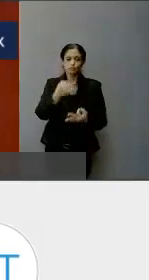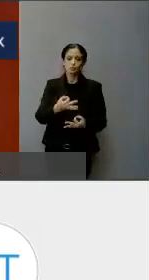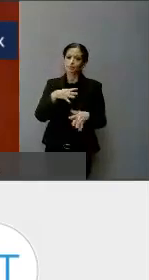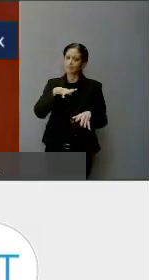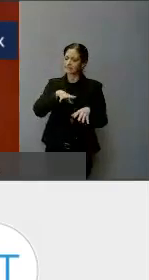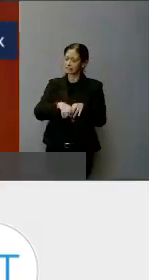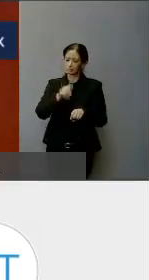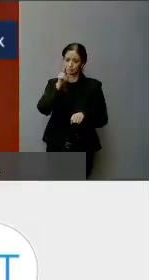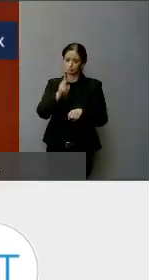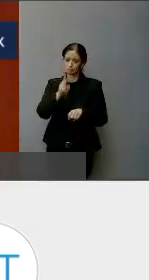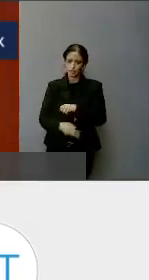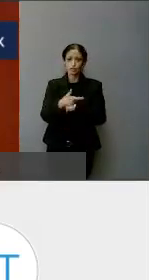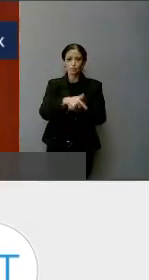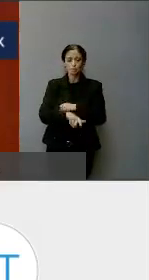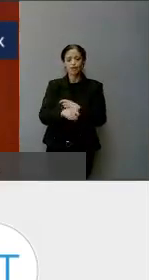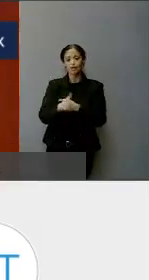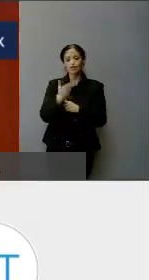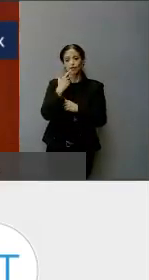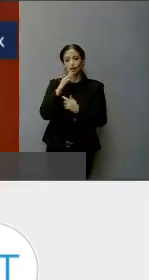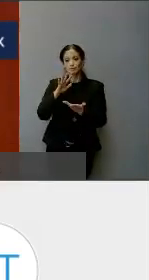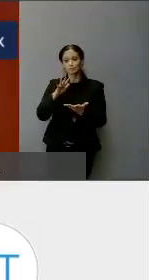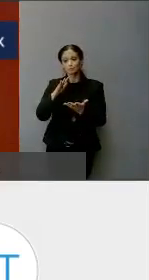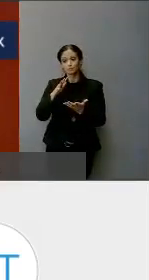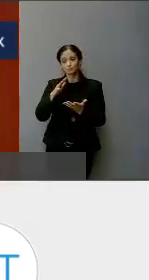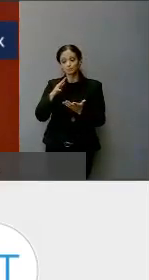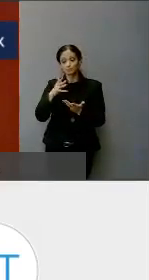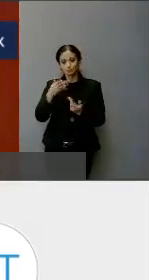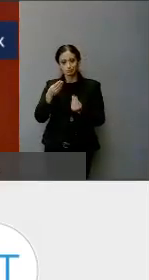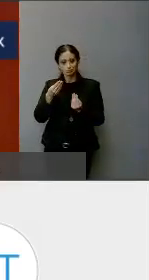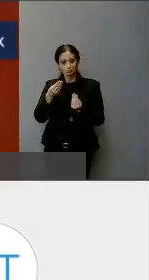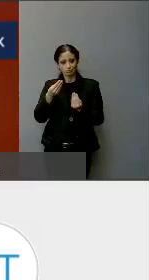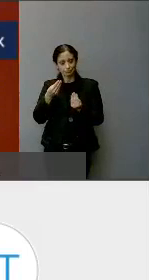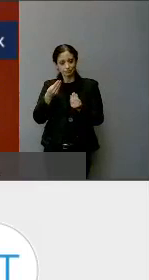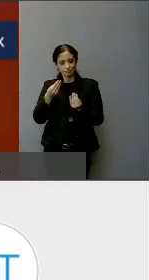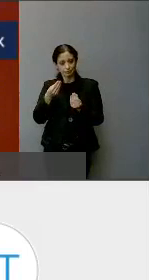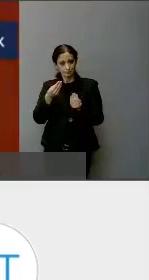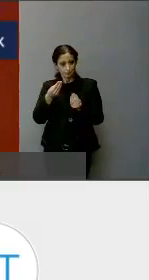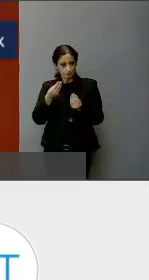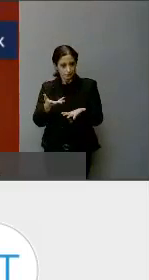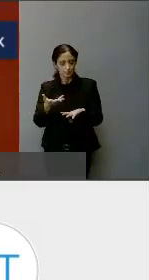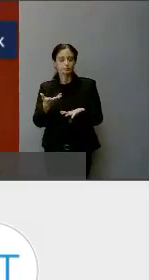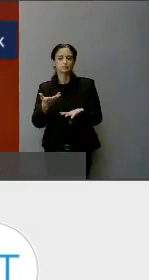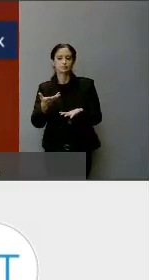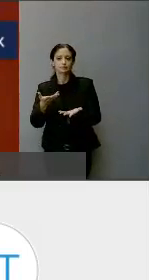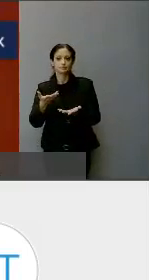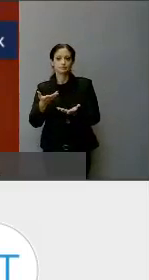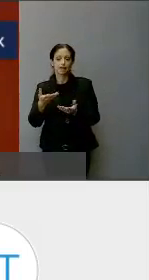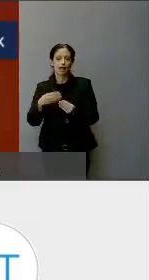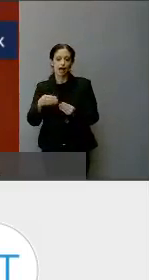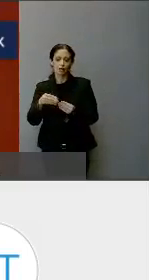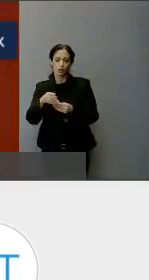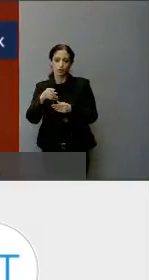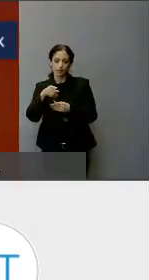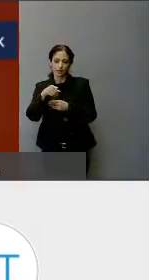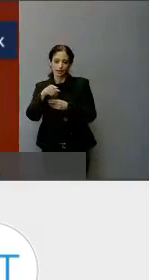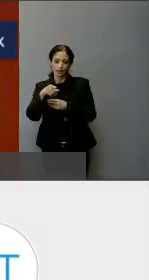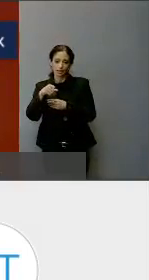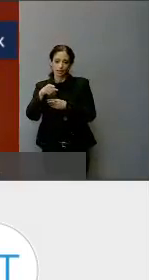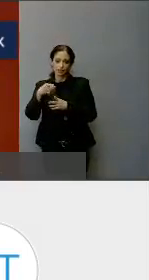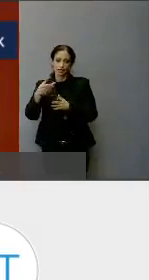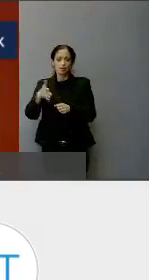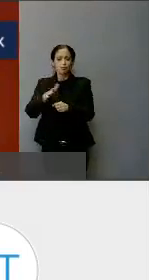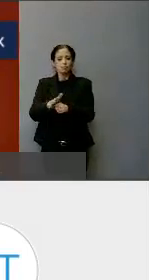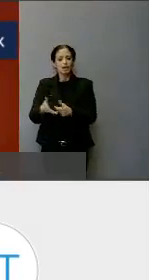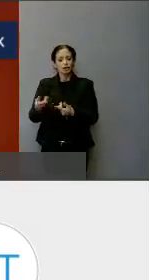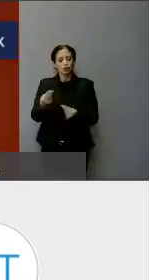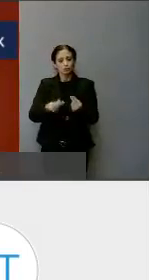strumento attuativo del piano particolareggiato i tuoi costi pubblici di intervento potranno essere coperti con i finanziamenti del